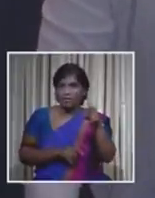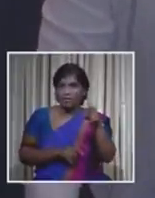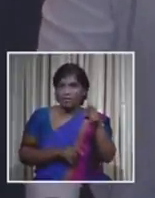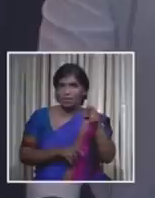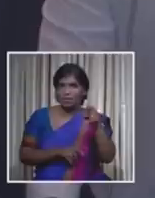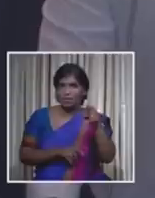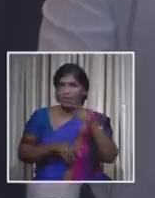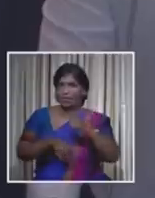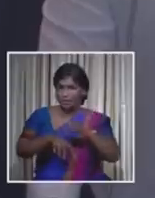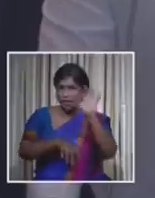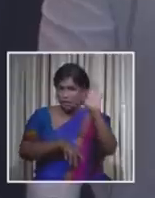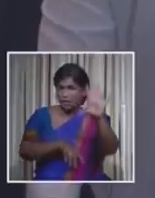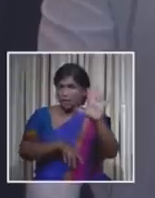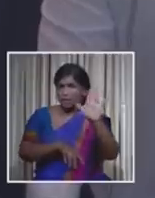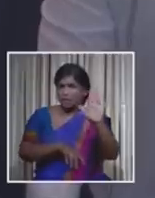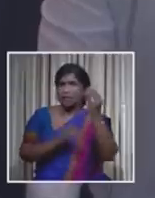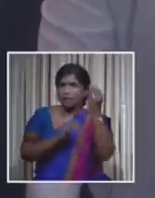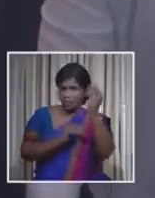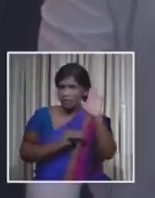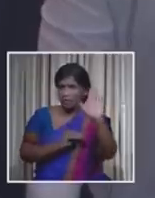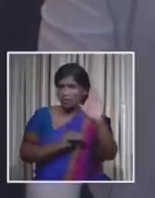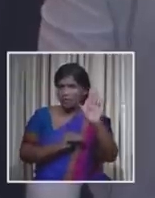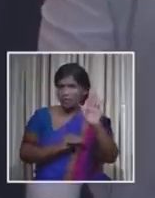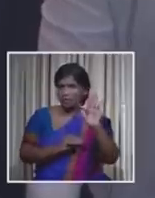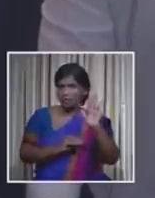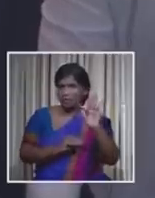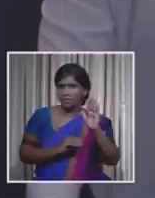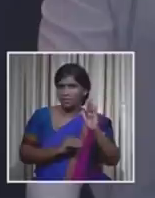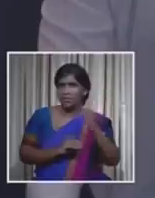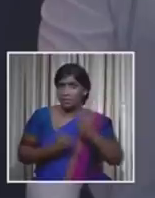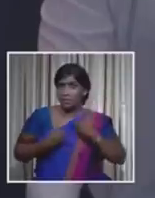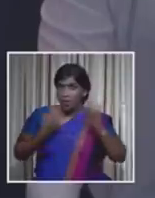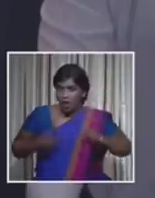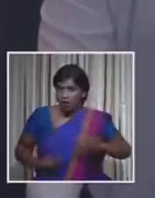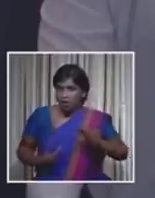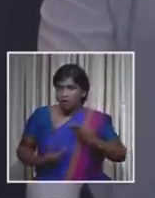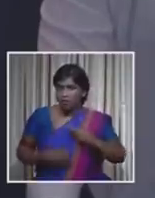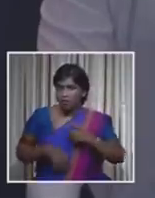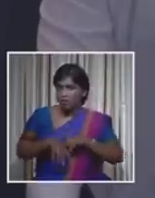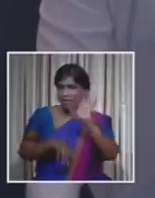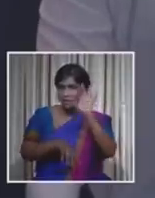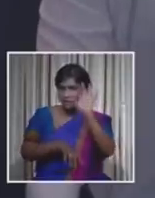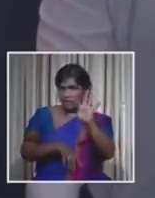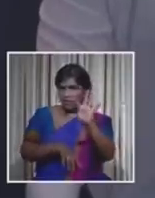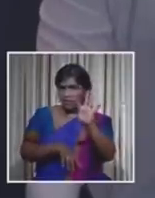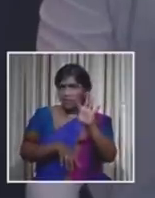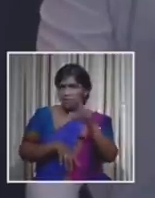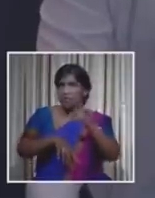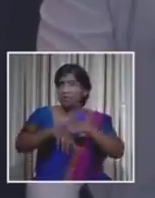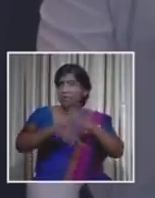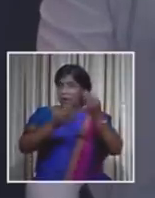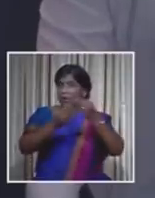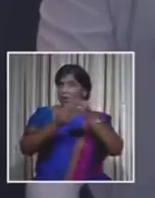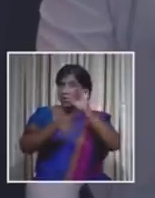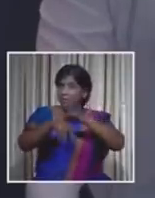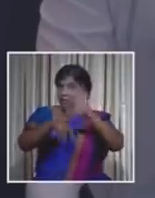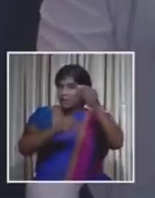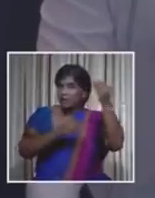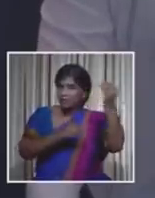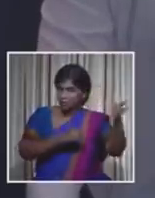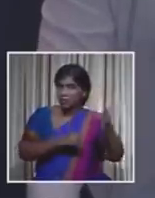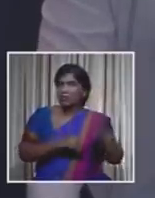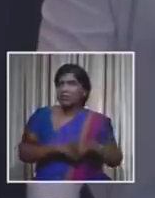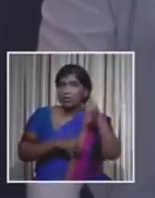පඩකින්න මිනිත්තු 5ක්. පඩකින්න මම මේ නැති වෙච්ච දේ ගැන කතා මිනිත්තු 5ක් ඔබතුමා කාලේ දුන්නා. ඒ වගේම